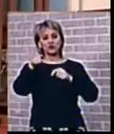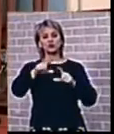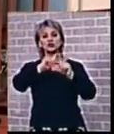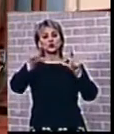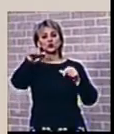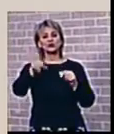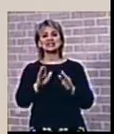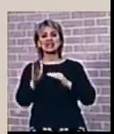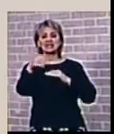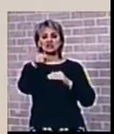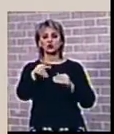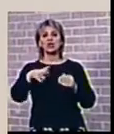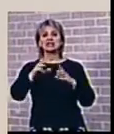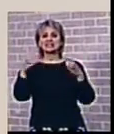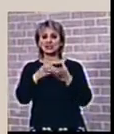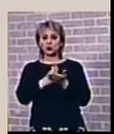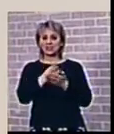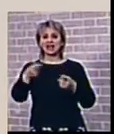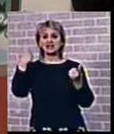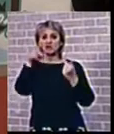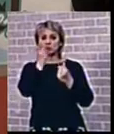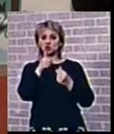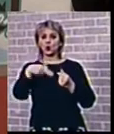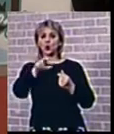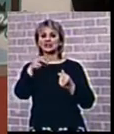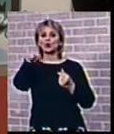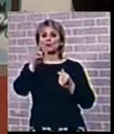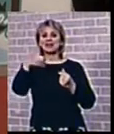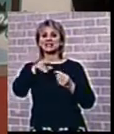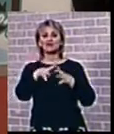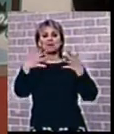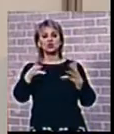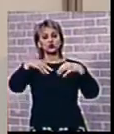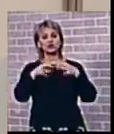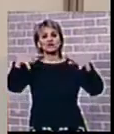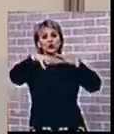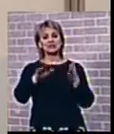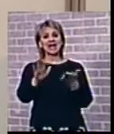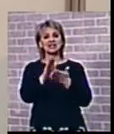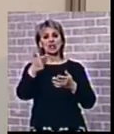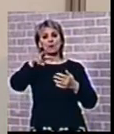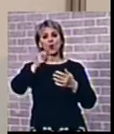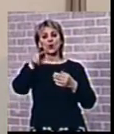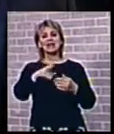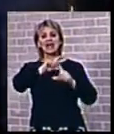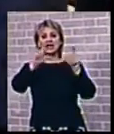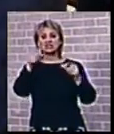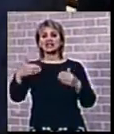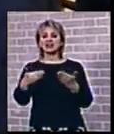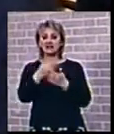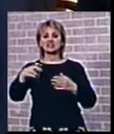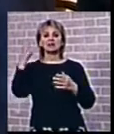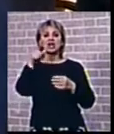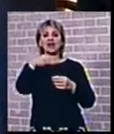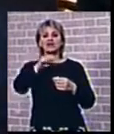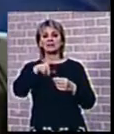развернули сотрудники информационного холдинга «Дон-Медиа». В эту большую семью входят газета «Молот», агентство новостей, радиостанция «ФМ на Дону» и